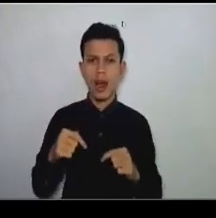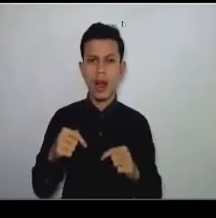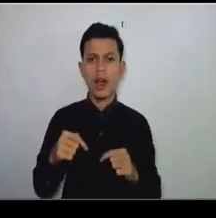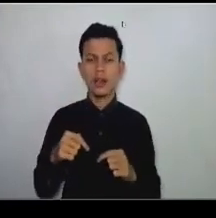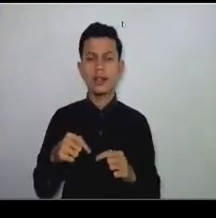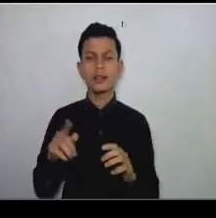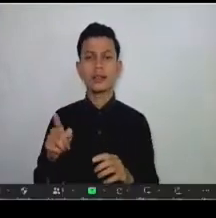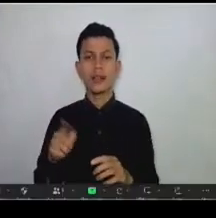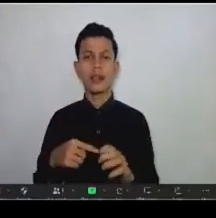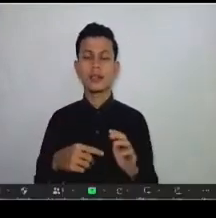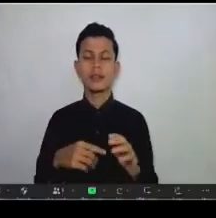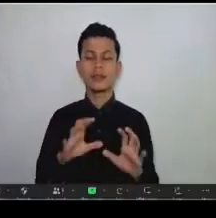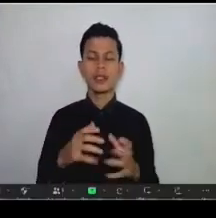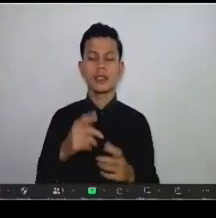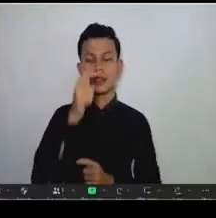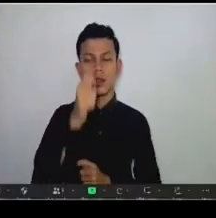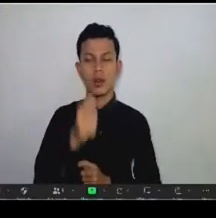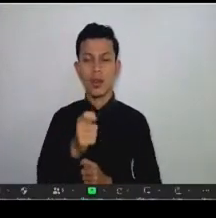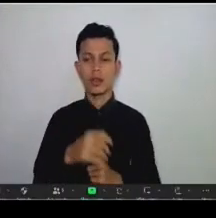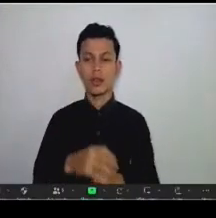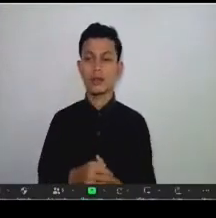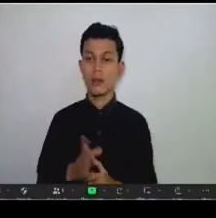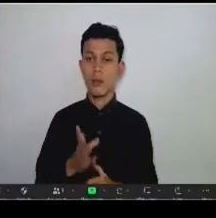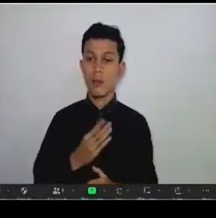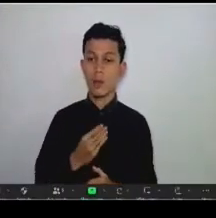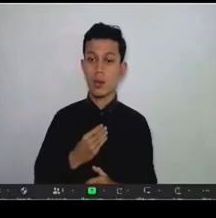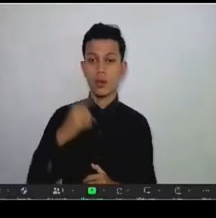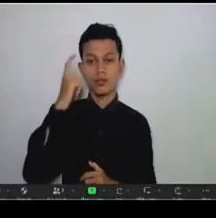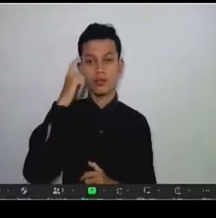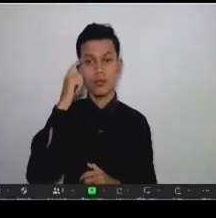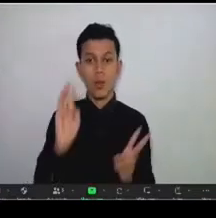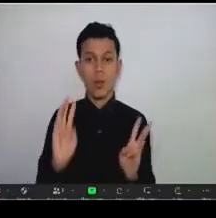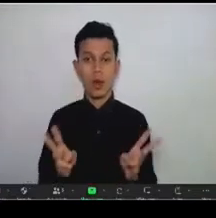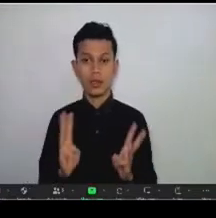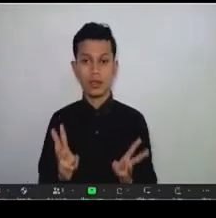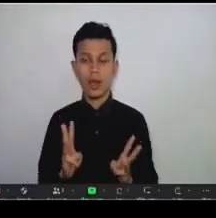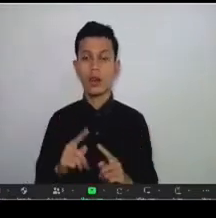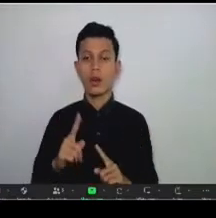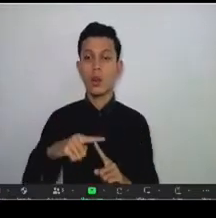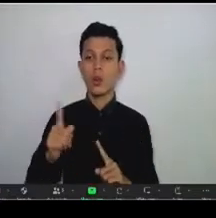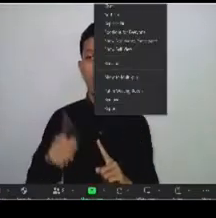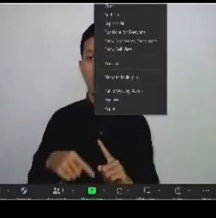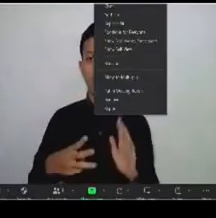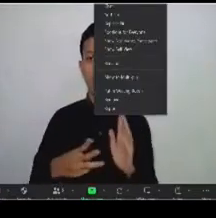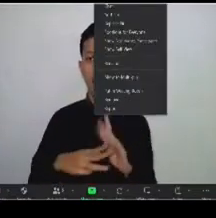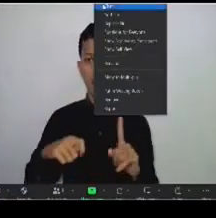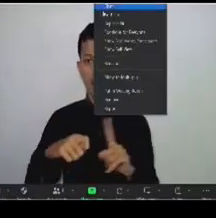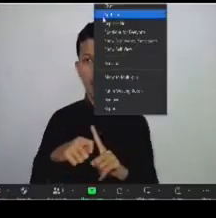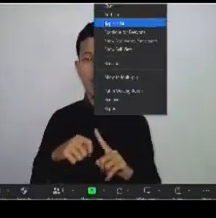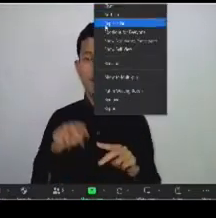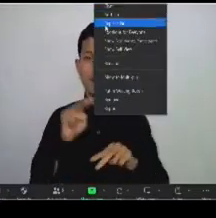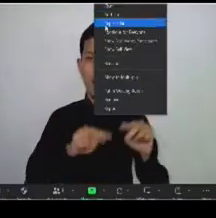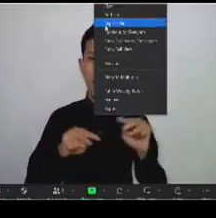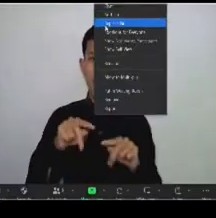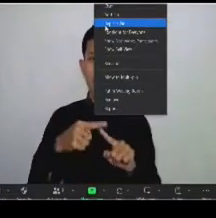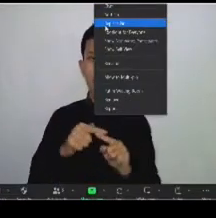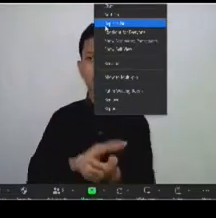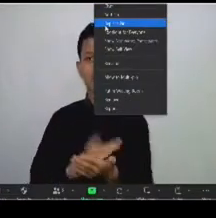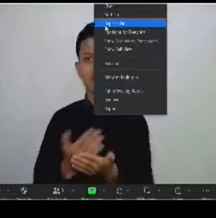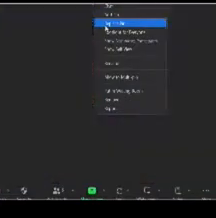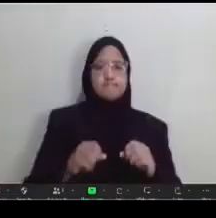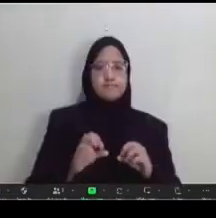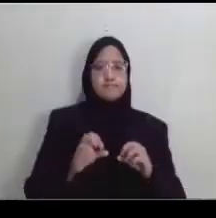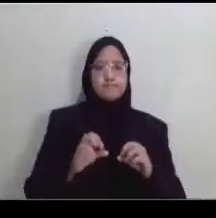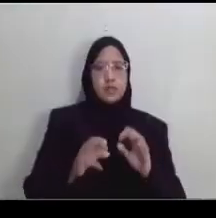majelis kehormatan menurut penalaran yang wajar fungsi Mahkamah Konstitusi sebagai pengawal dan penafsir konstitusi